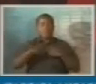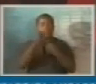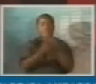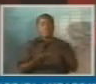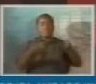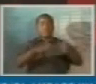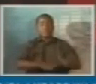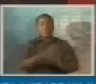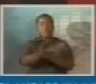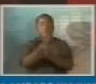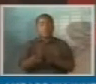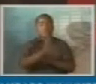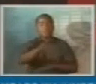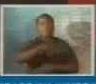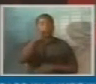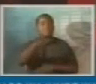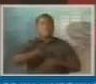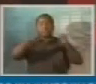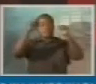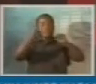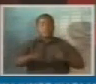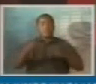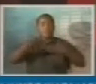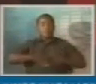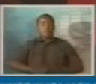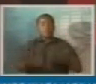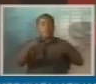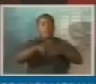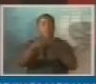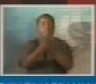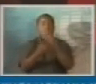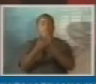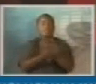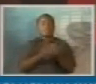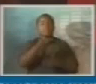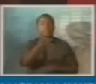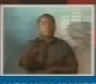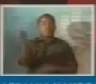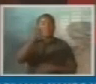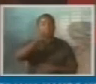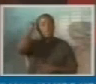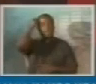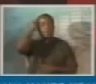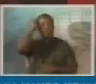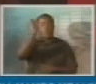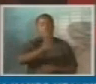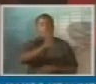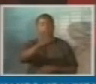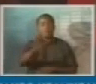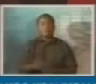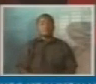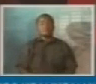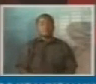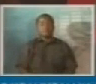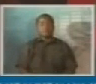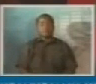mikononi mwenu ilikula kwenu. Sisi msitulazimishe ambao hatujazaliwa kwenye nchi hiyo, wala msije na mawazo hayo, mnapoteza muda bure. Nataka niwaambieni